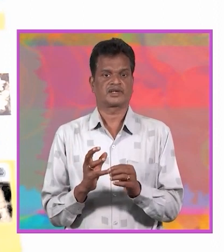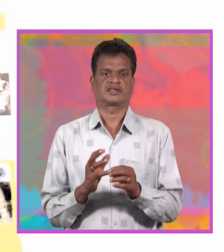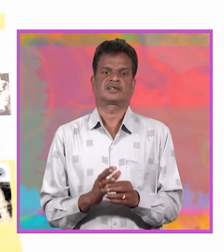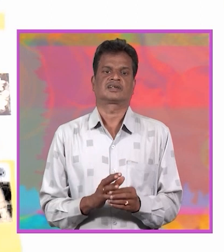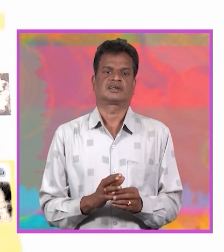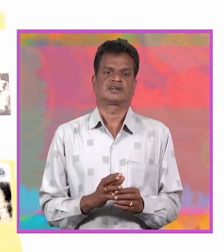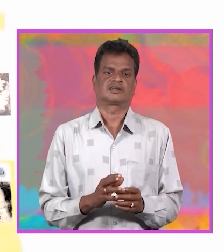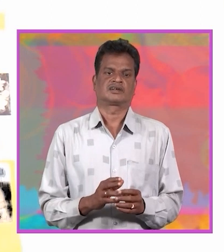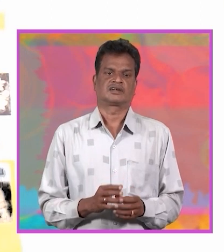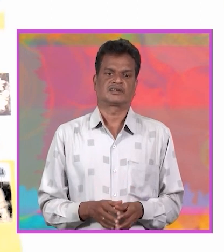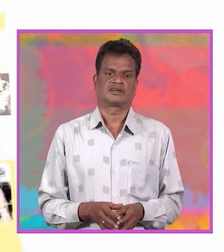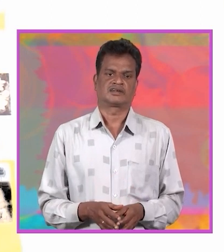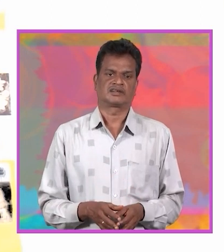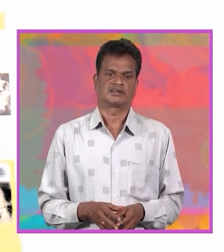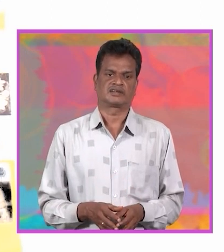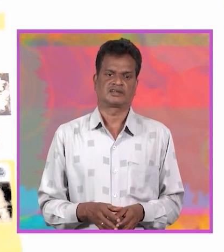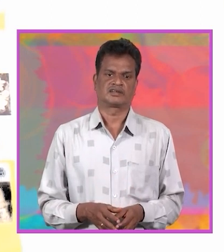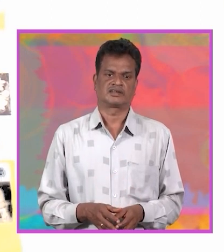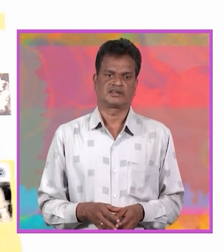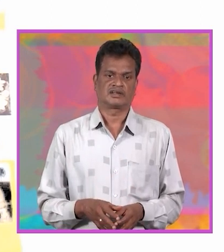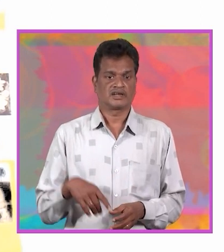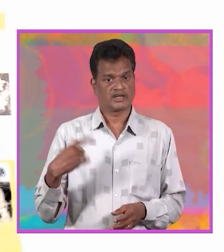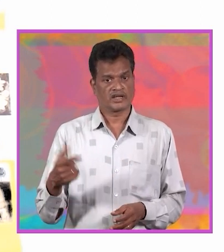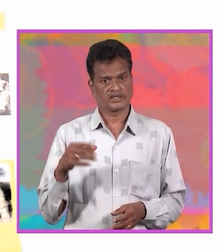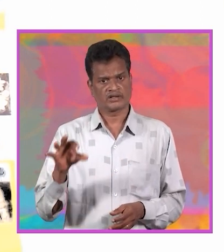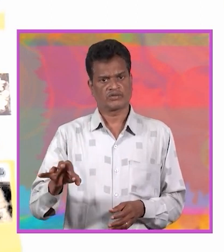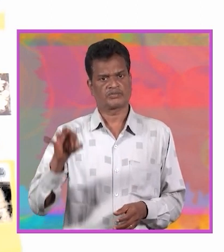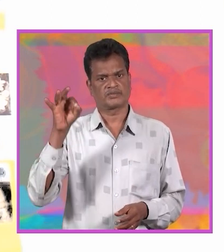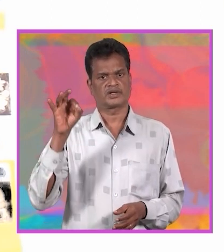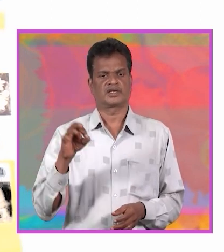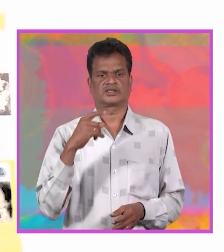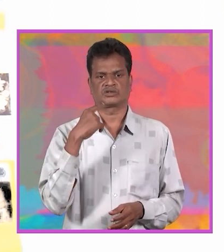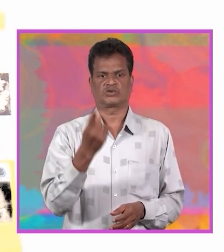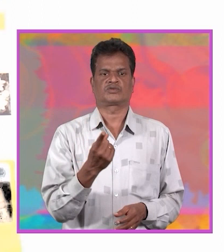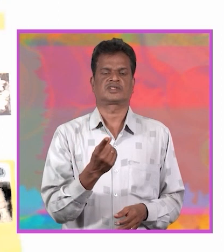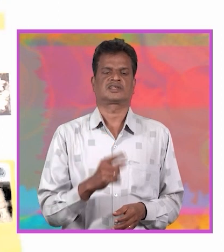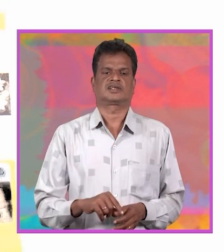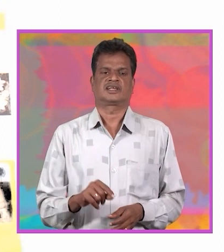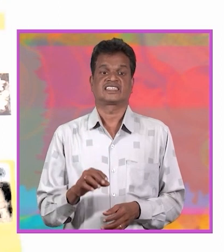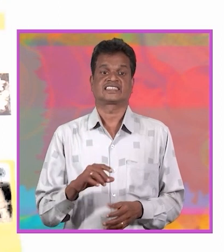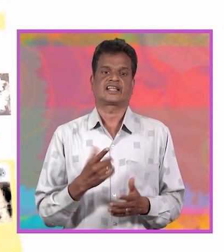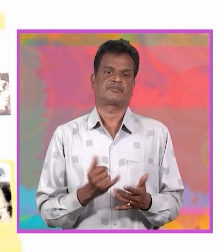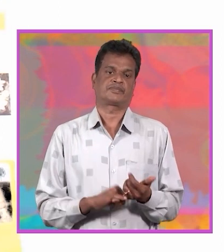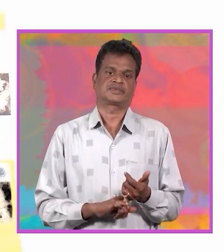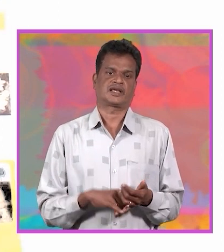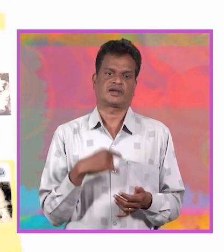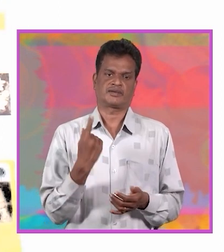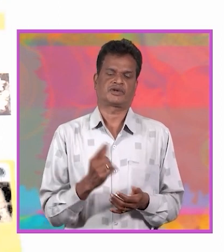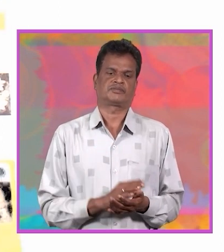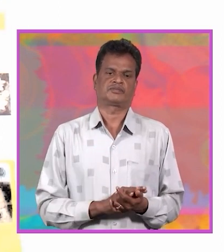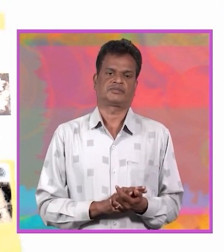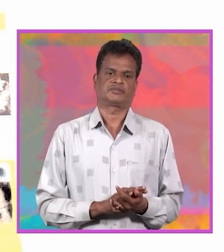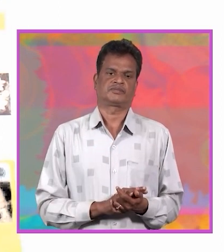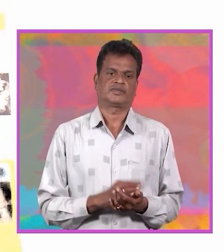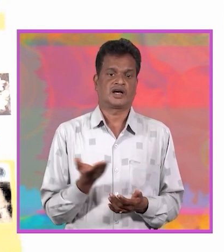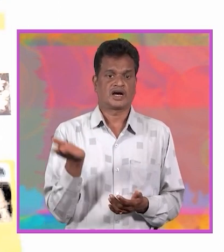சொல்லலாம். இப்படி ஏதேனும் ஒரு உறுப்பை மட்டும் கூறுவது சினைப்பெயர் எனப்படும்.